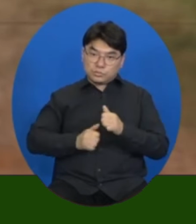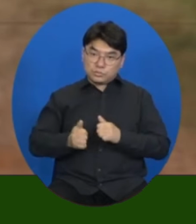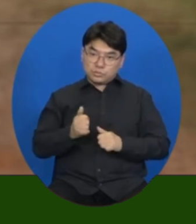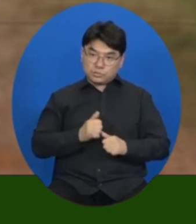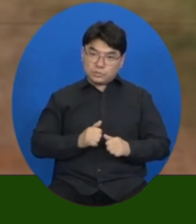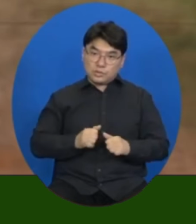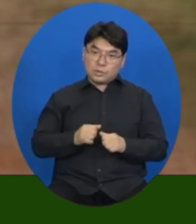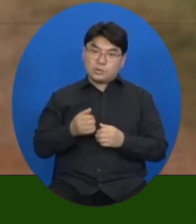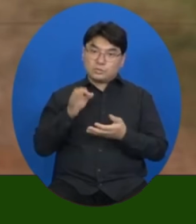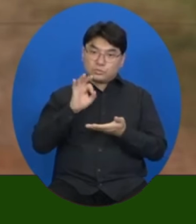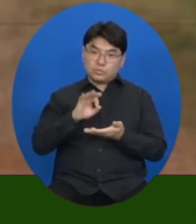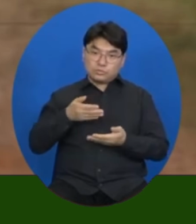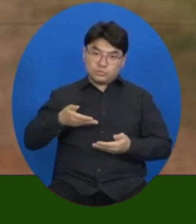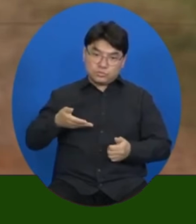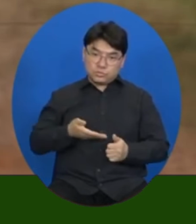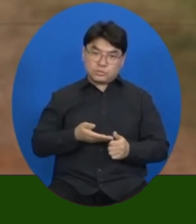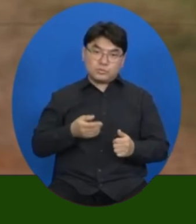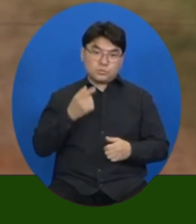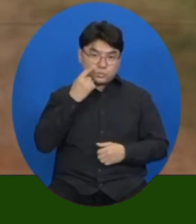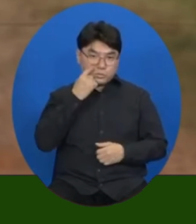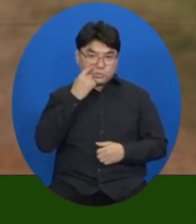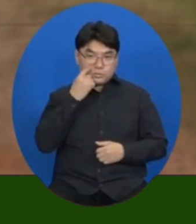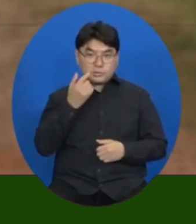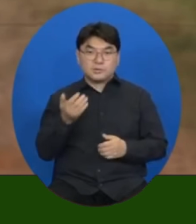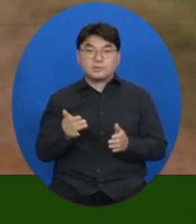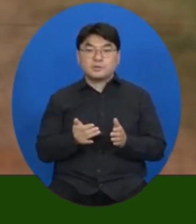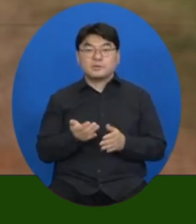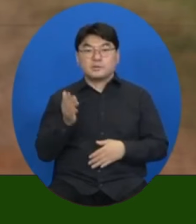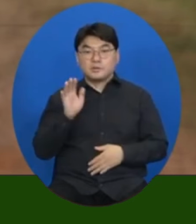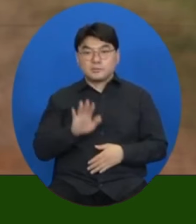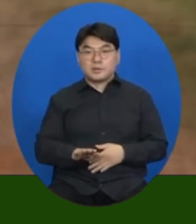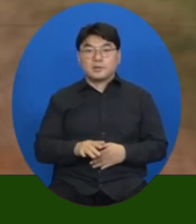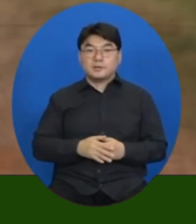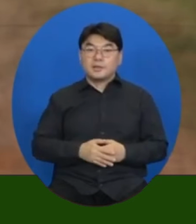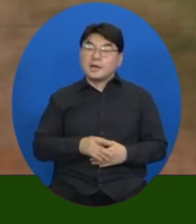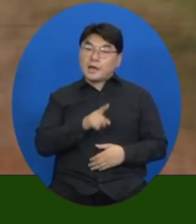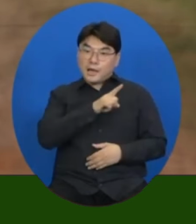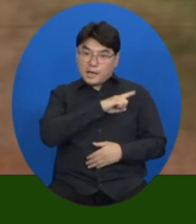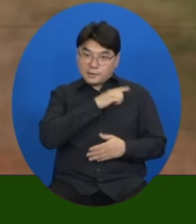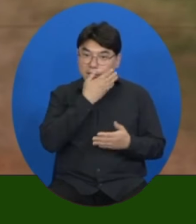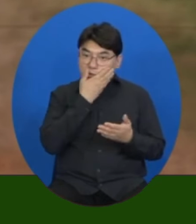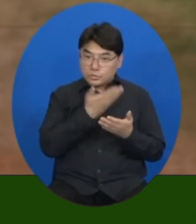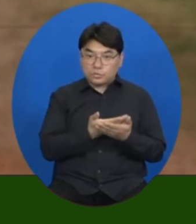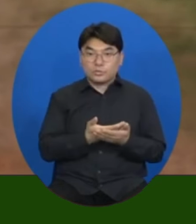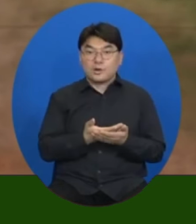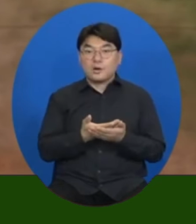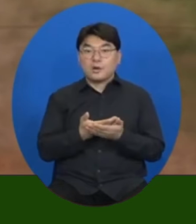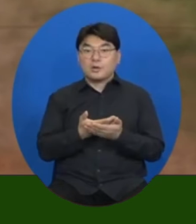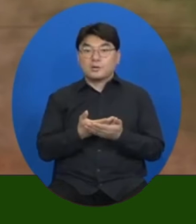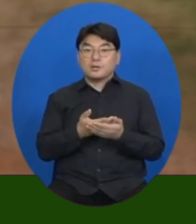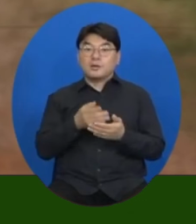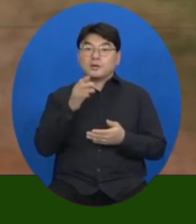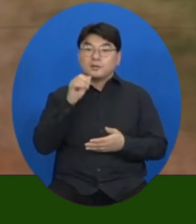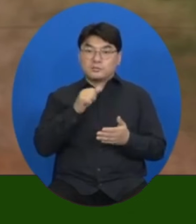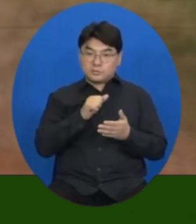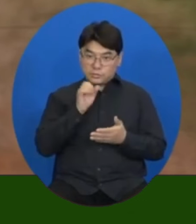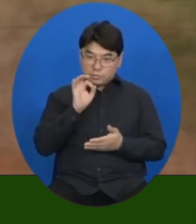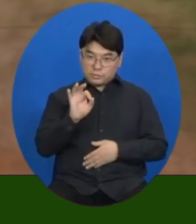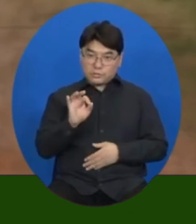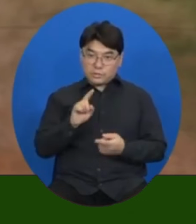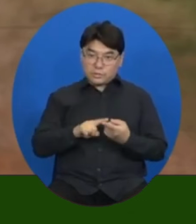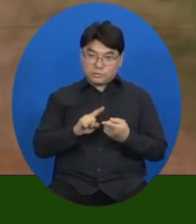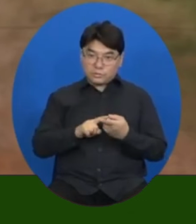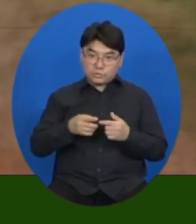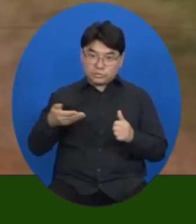못했습니다 그래서 물려줄 수 있는 것이 없었지만 가장 소중한 유산을 물려 줬어요 그것은